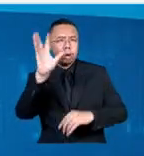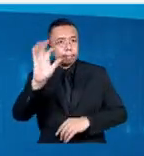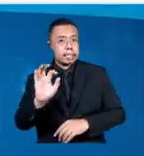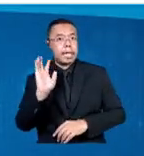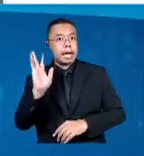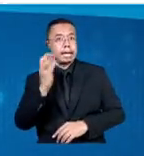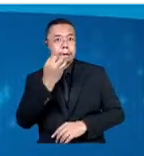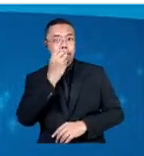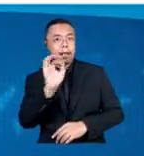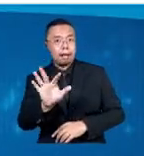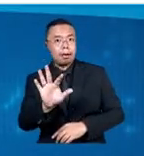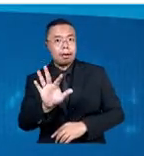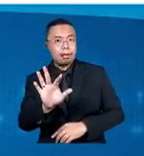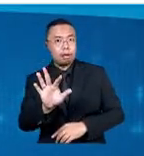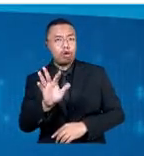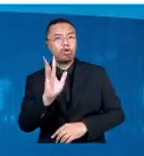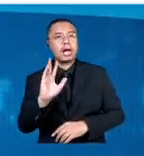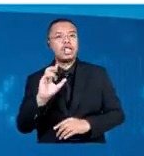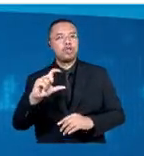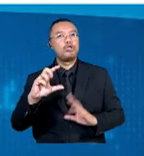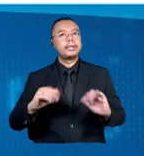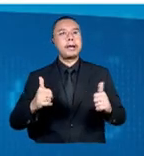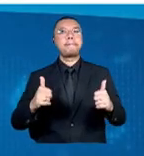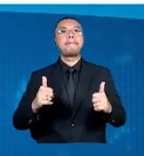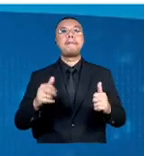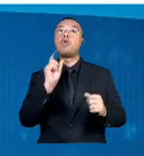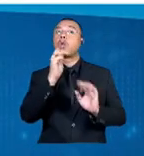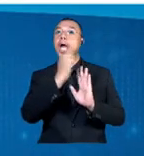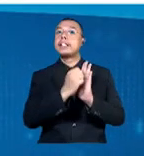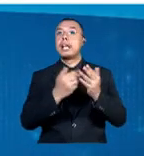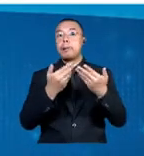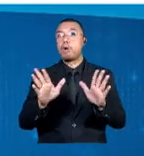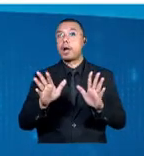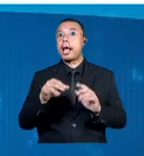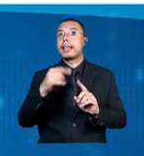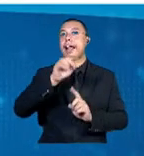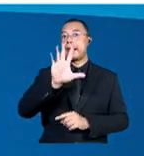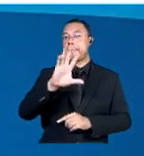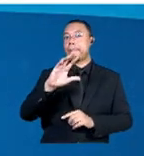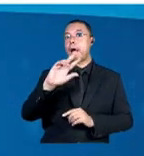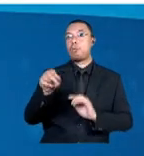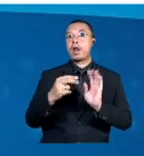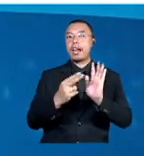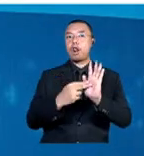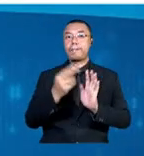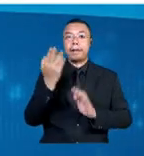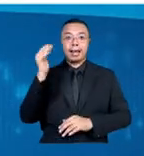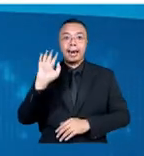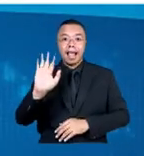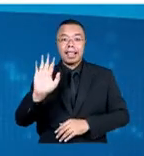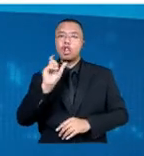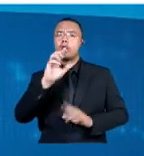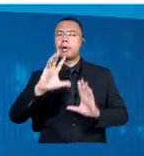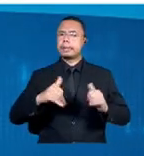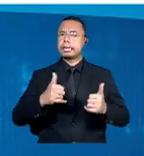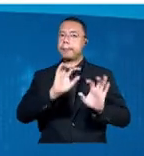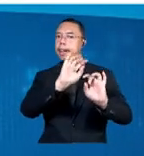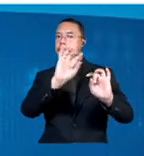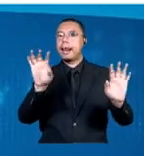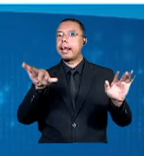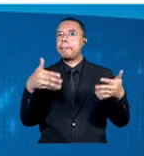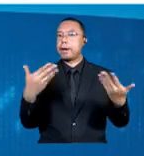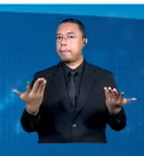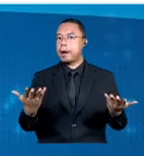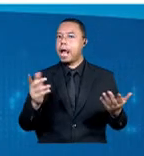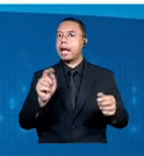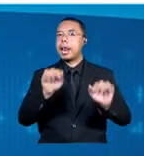tadi dikatakan ya, sudah cukup siap apalagi untuk acara pembukaan di 5 November nanti. Kalau untuk persiapan-persiapan yang lain,